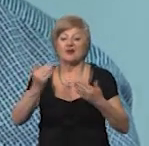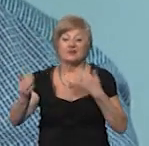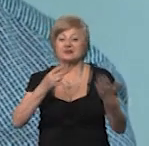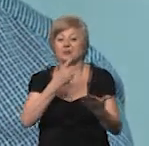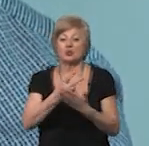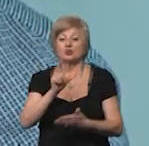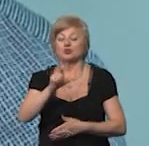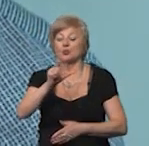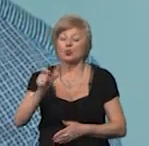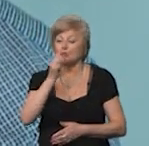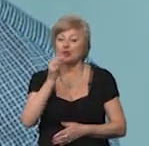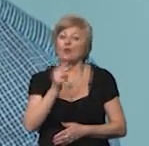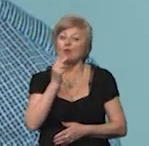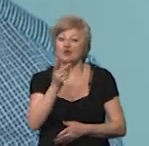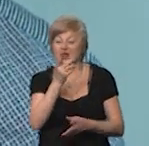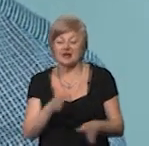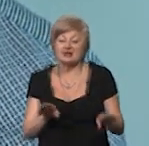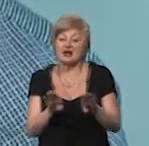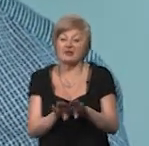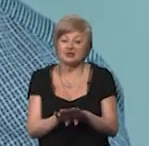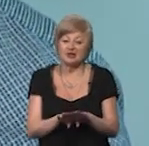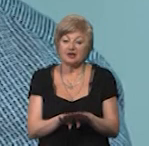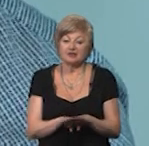люди побачили і порівняли